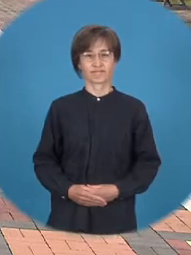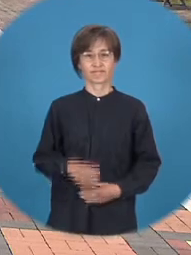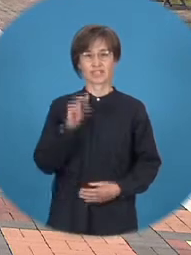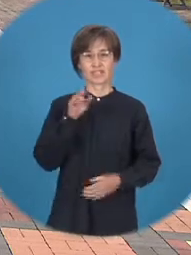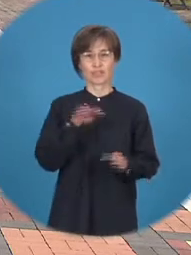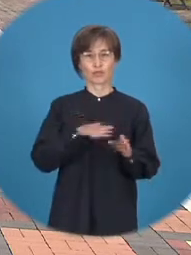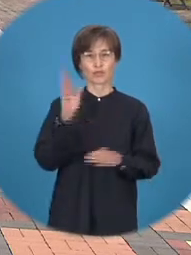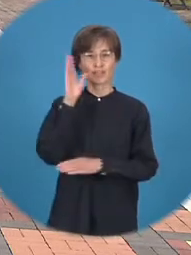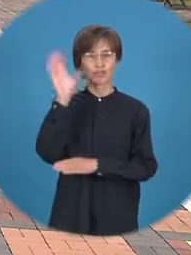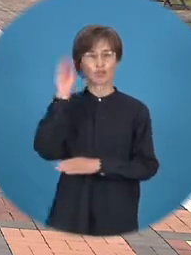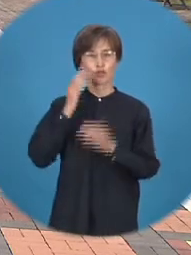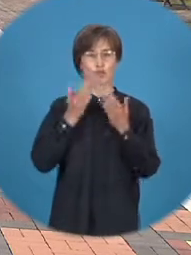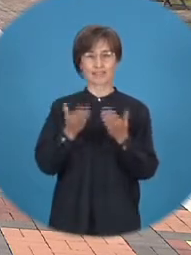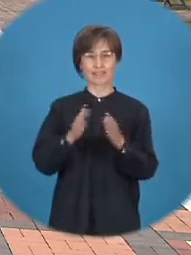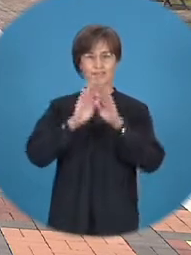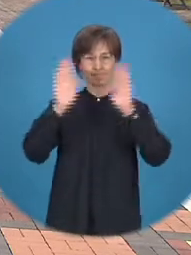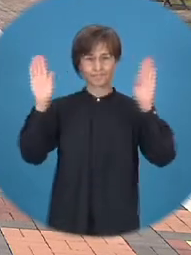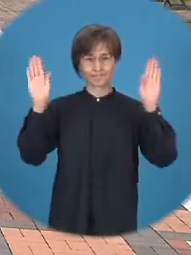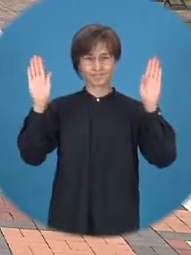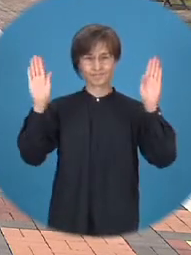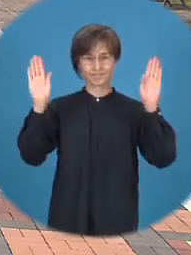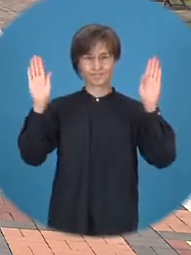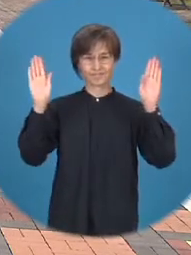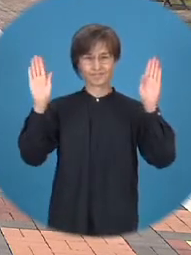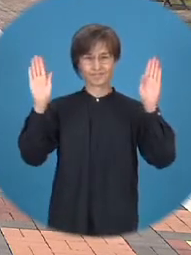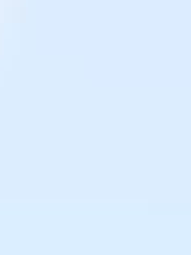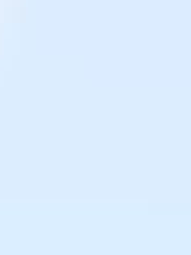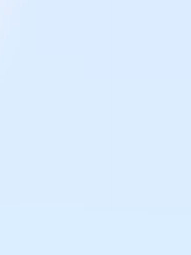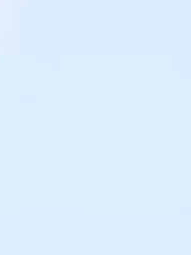岐阜県政ホットラインスタート。